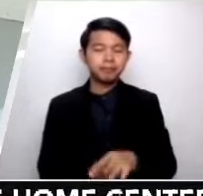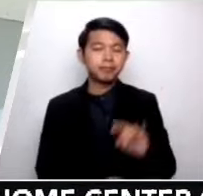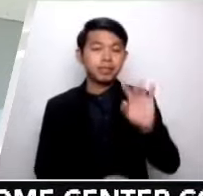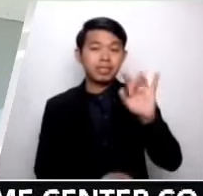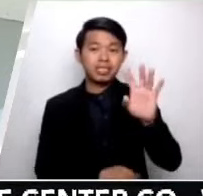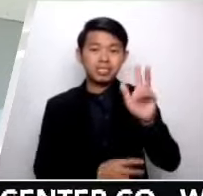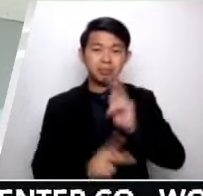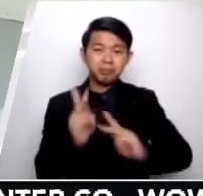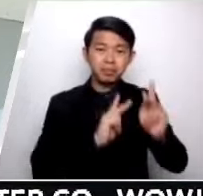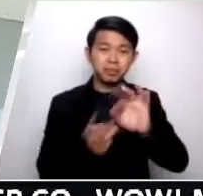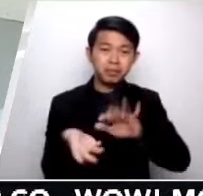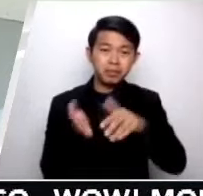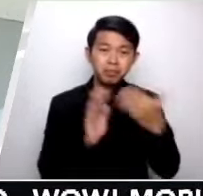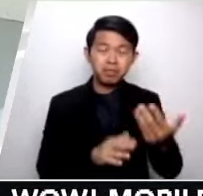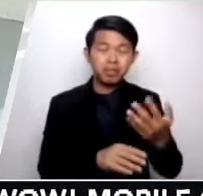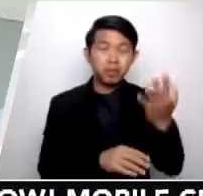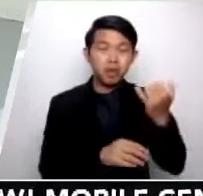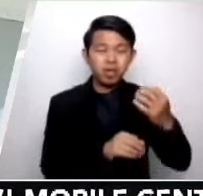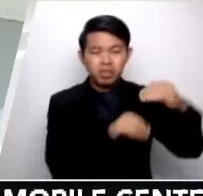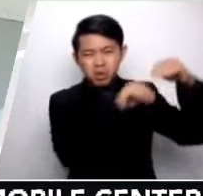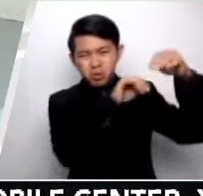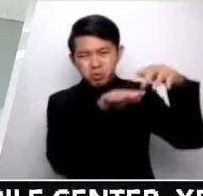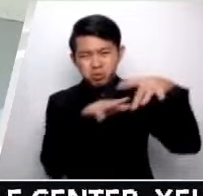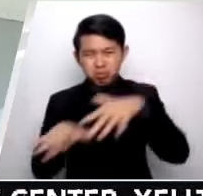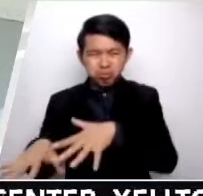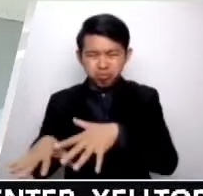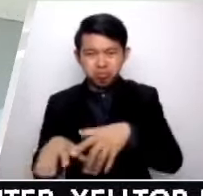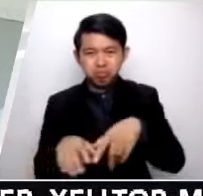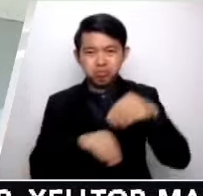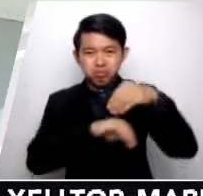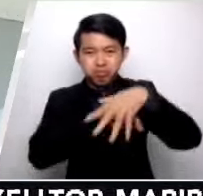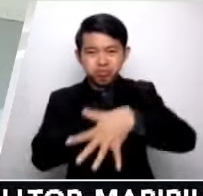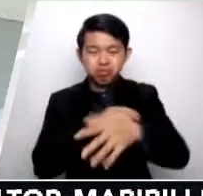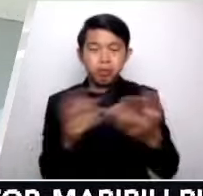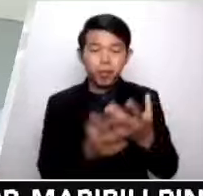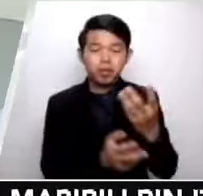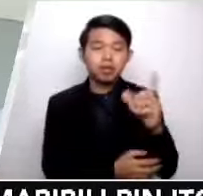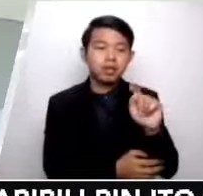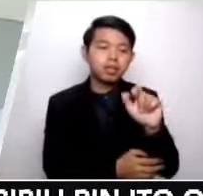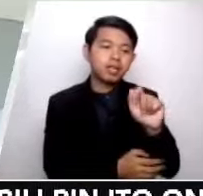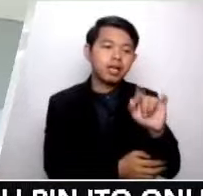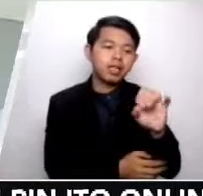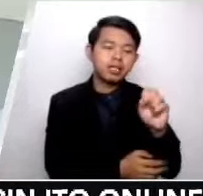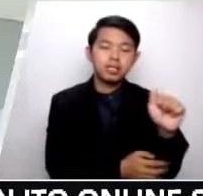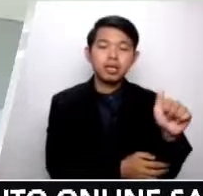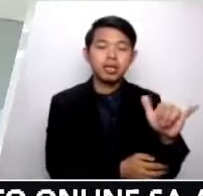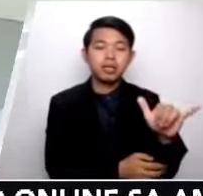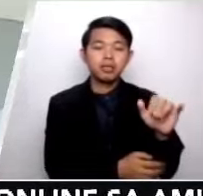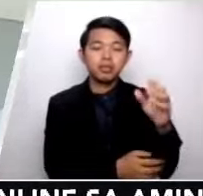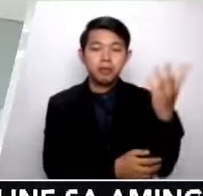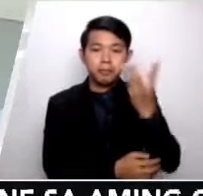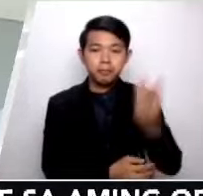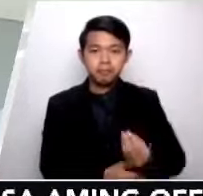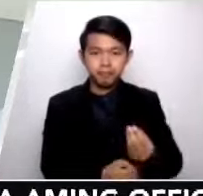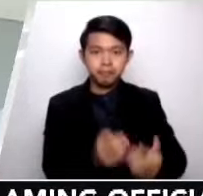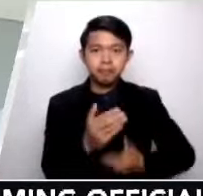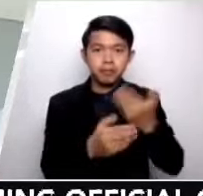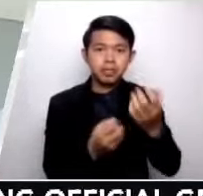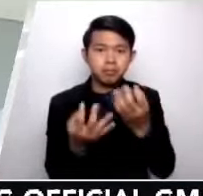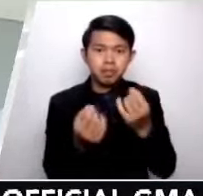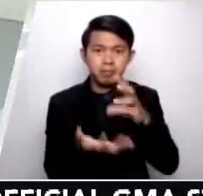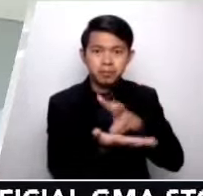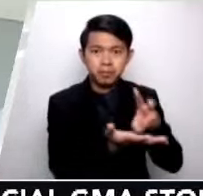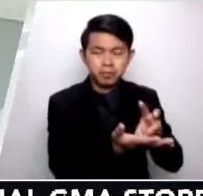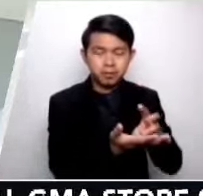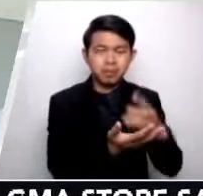sa Talisay, Batangas. Mahigit 50 lugar naman sa bansa ang isinailalim sa state of calamity, kabilang ang lalawigan ng Batangas at Santa